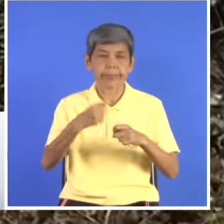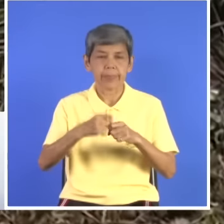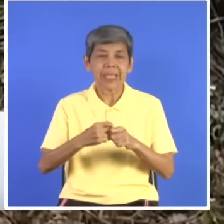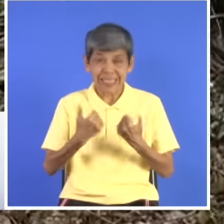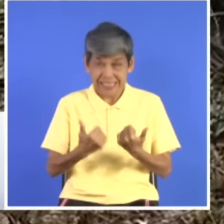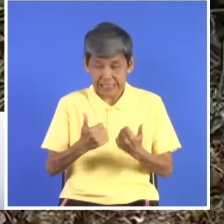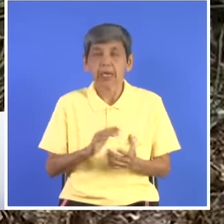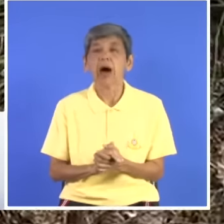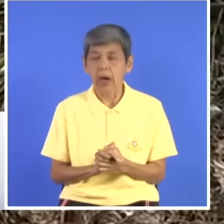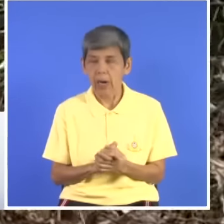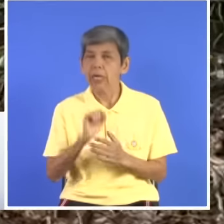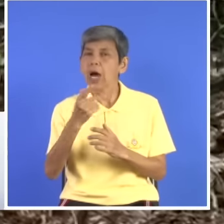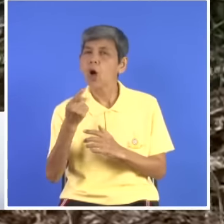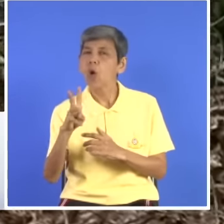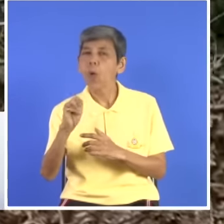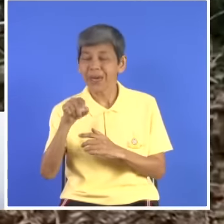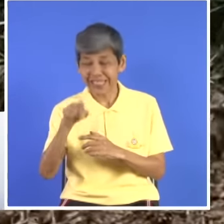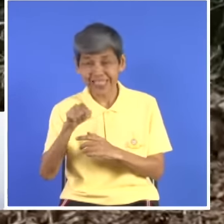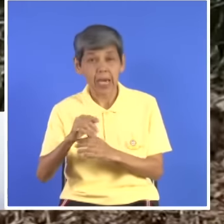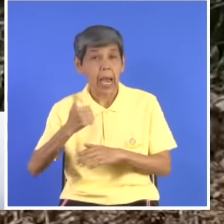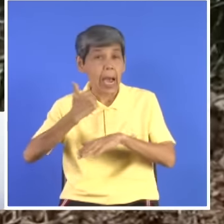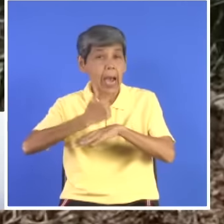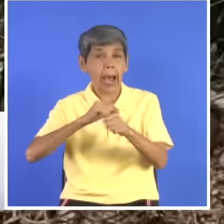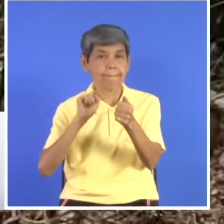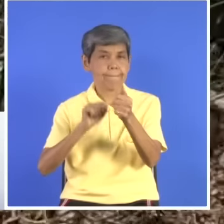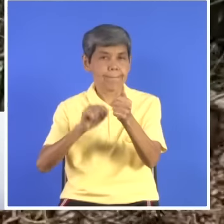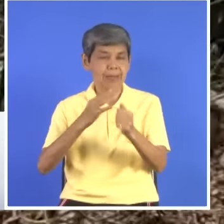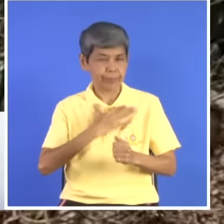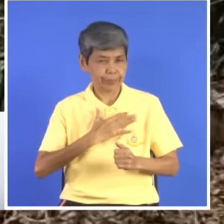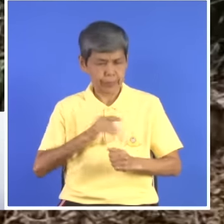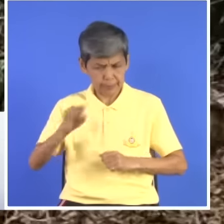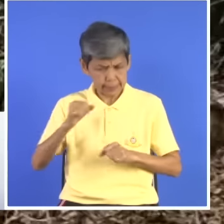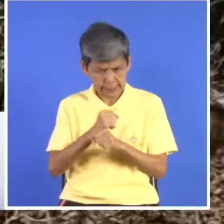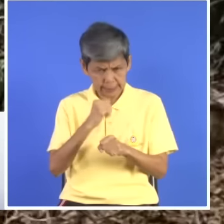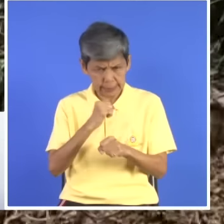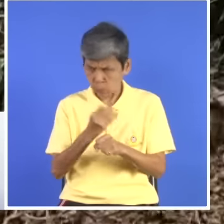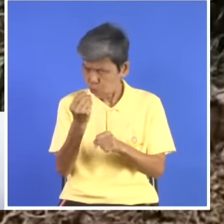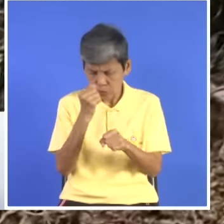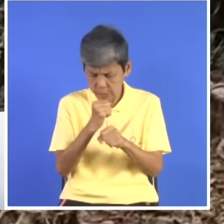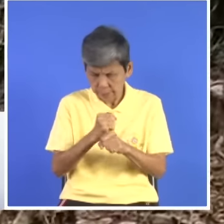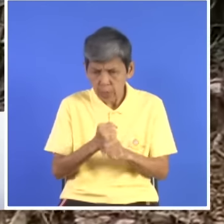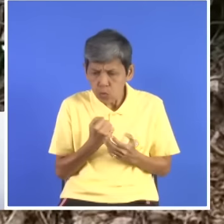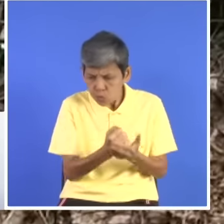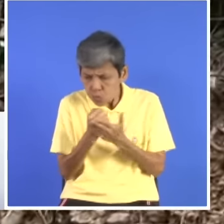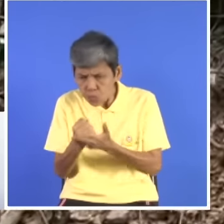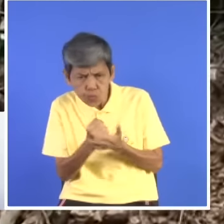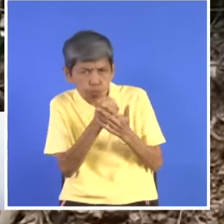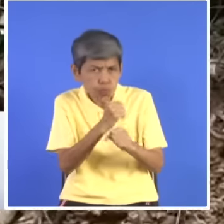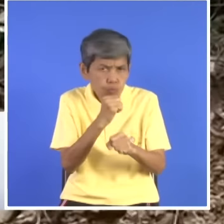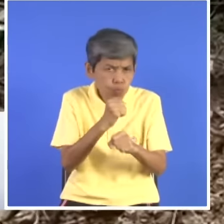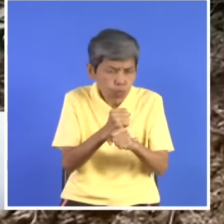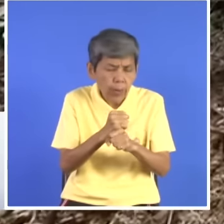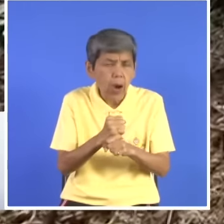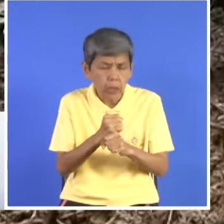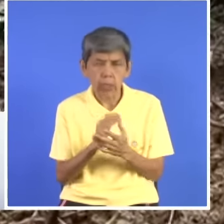ตุนายสังคมคัดเทียงแสนนายอำเภอเมืองแม่ฮ่องสอนได้สั่งการให้ชุดเคลื่อนที่เร็วลงพื้นที่และก็ประสาน